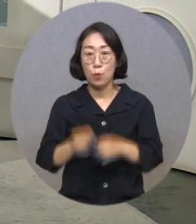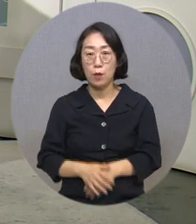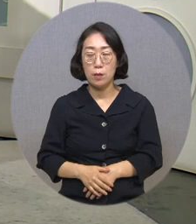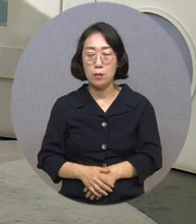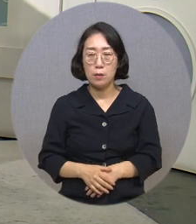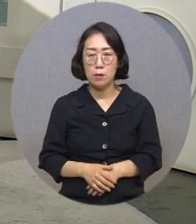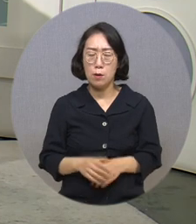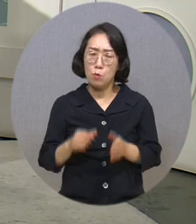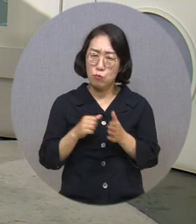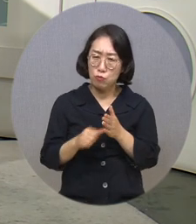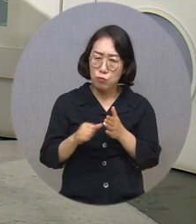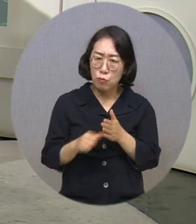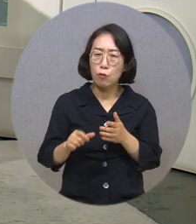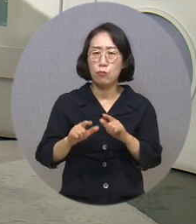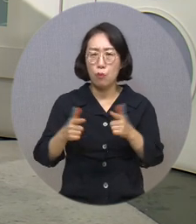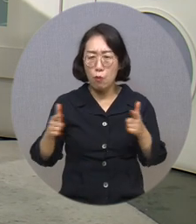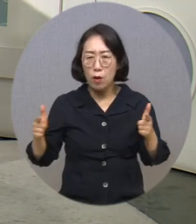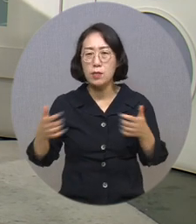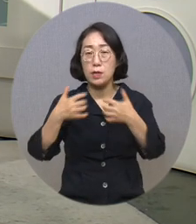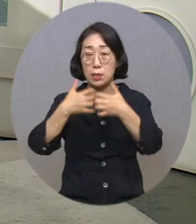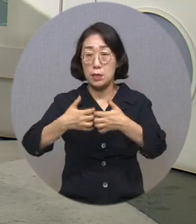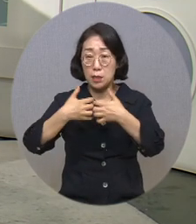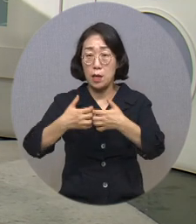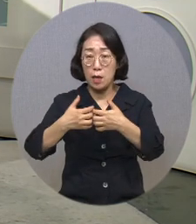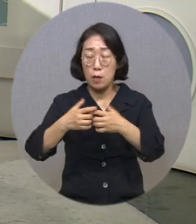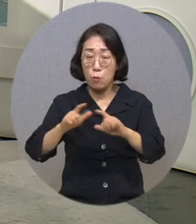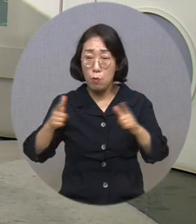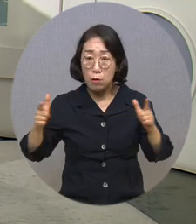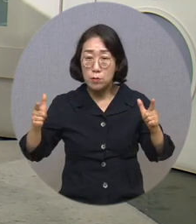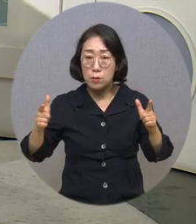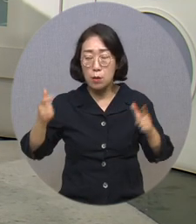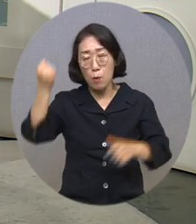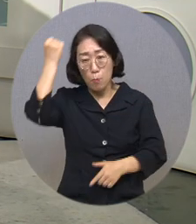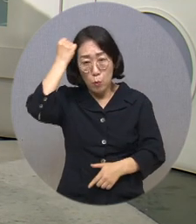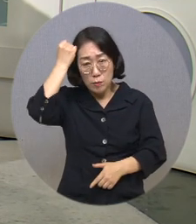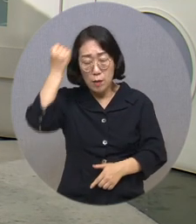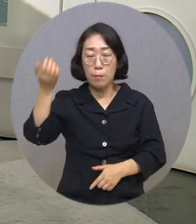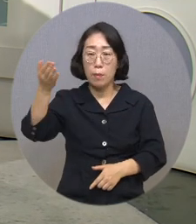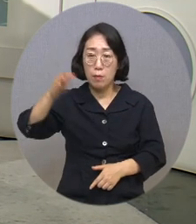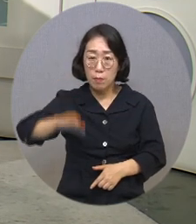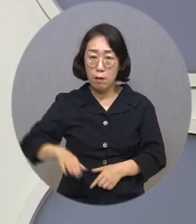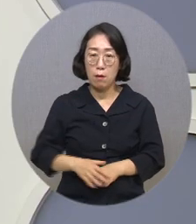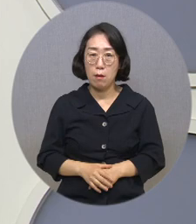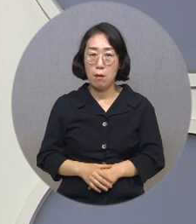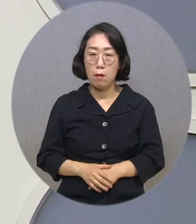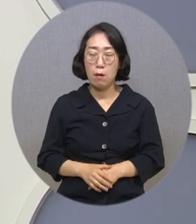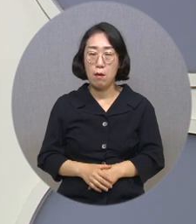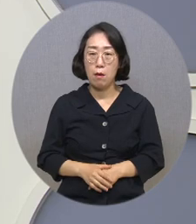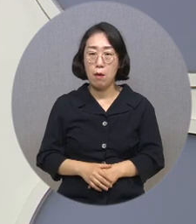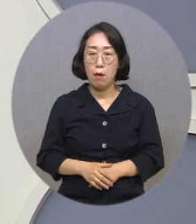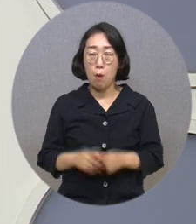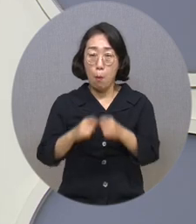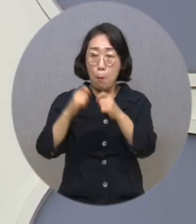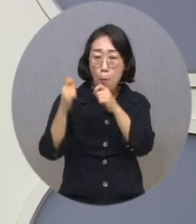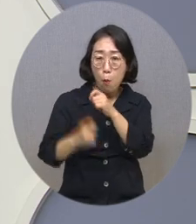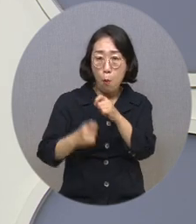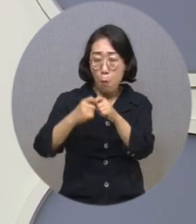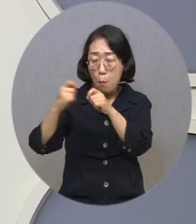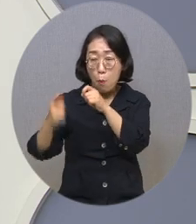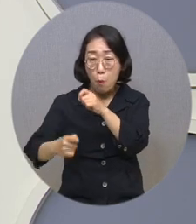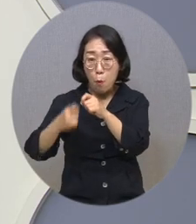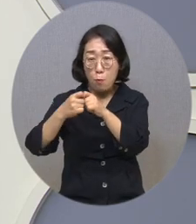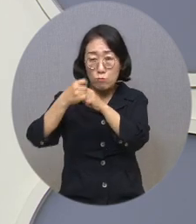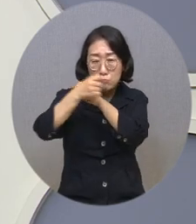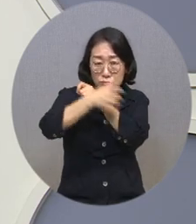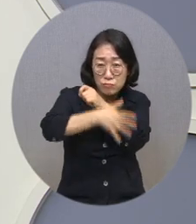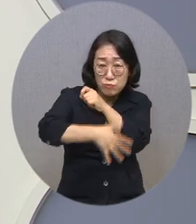부품도 어마어마하고 이러기 때문에 그 요즘 보면 어떻게 보면 파생산업이 어마어마하게 저는 일어난다고 보고 있어요.